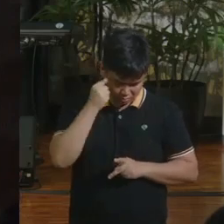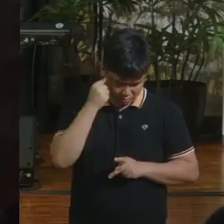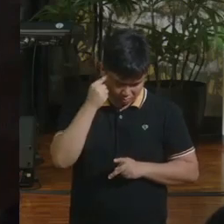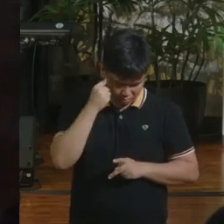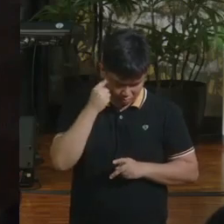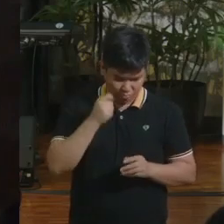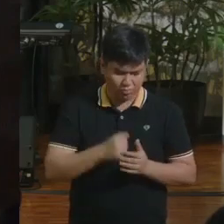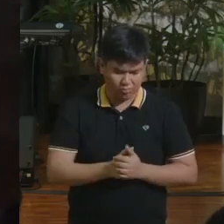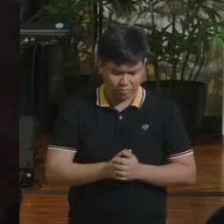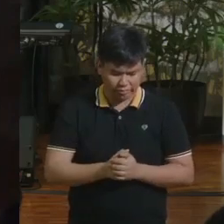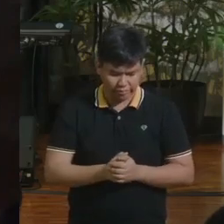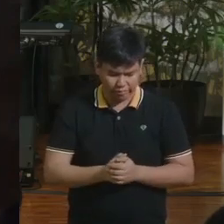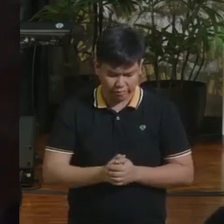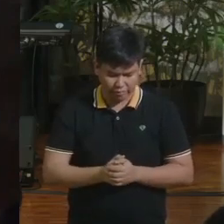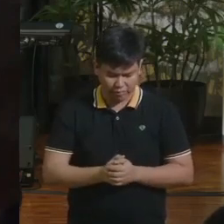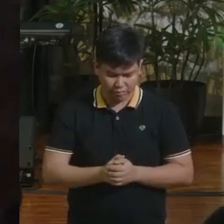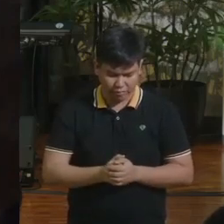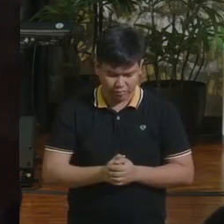At ito ay aming